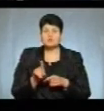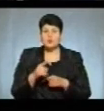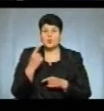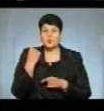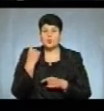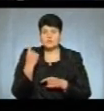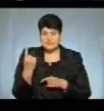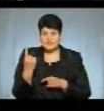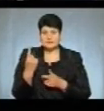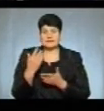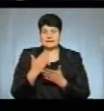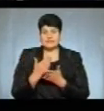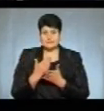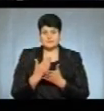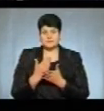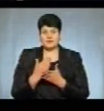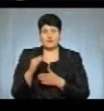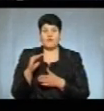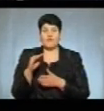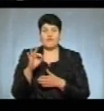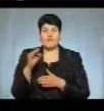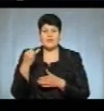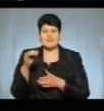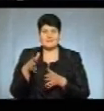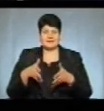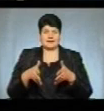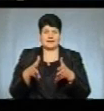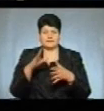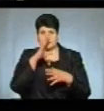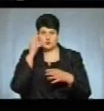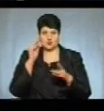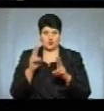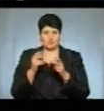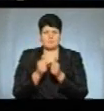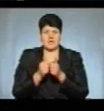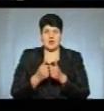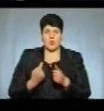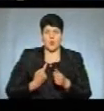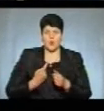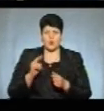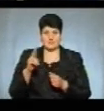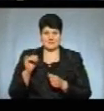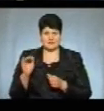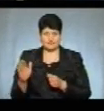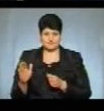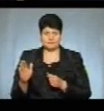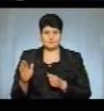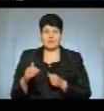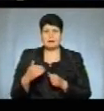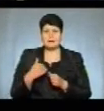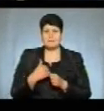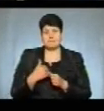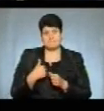них знаходиться в фойє нічного клубу біля охоронців. Ми